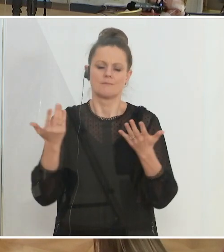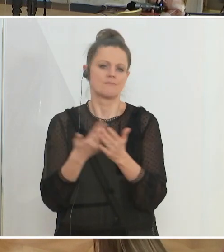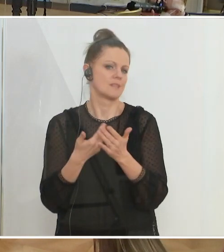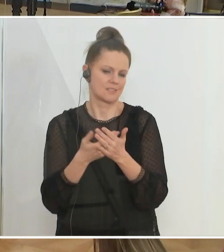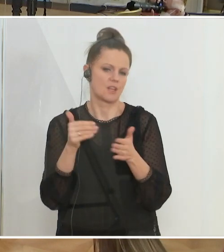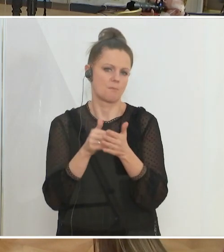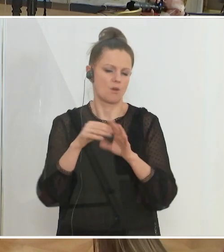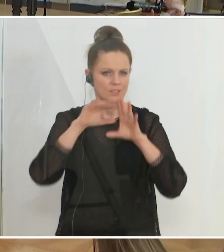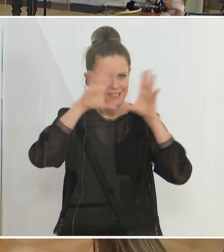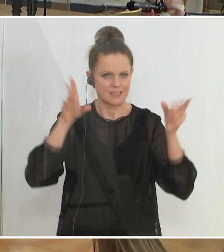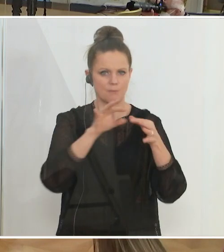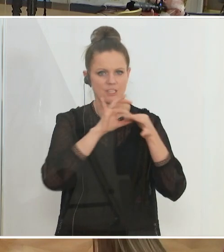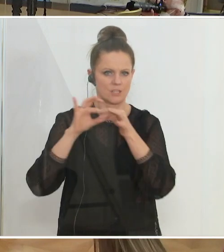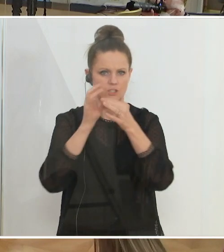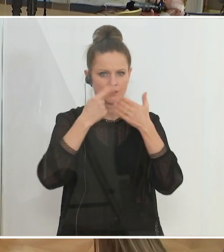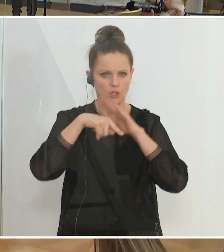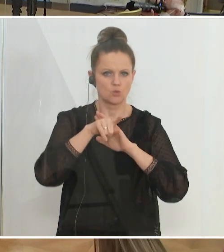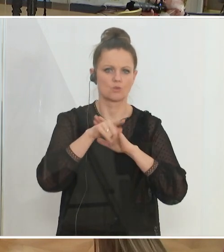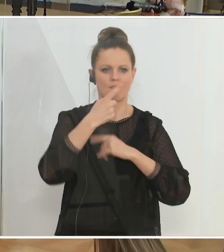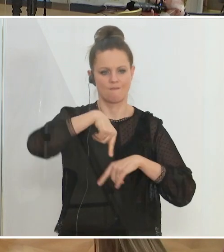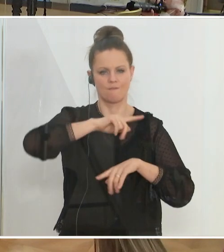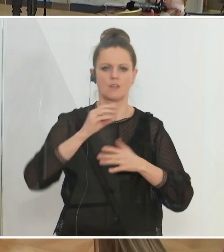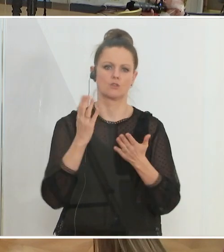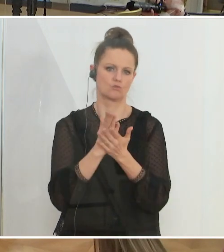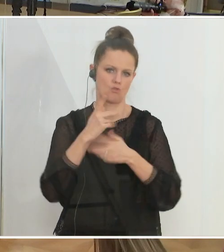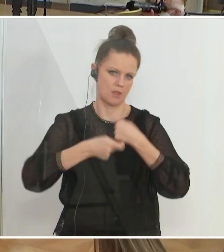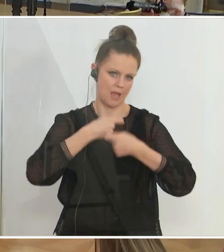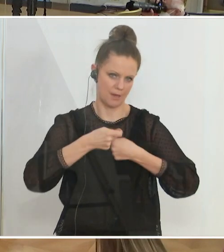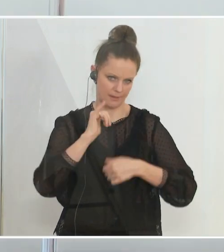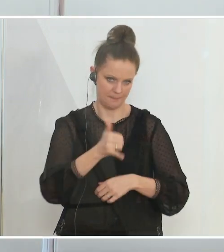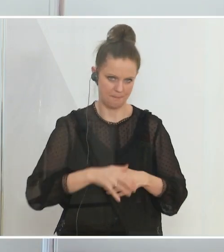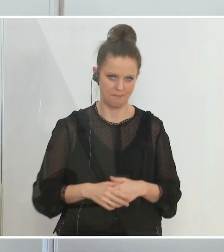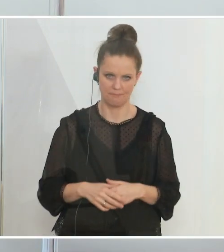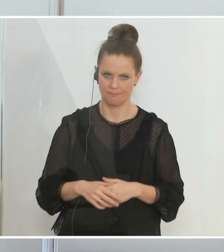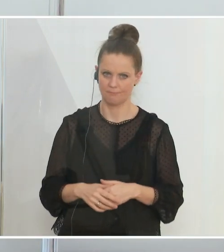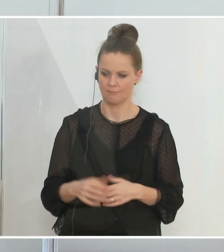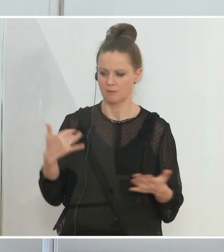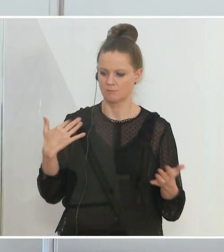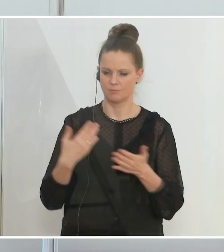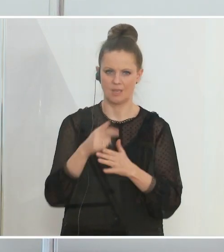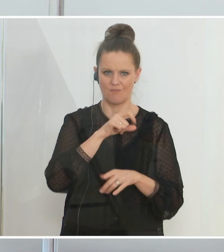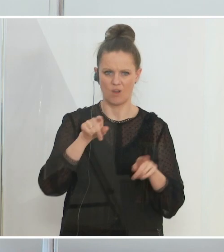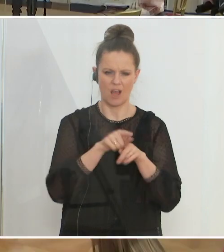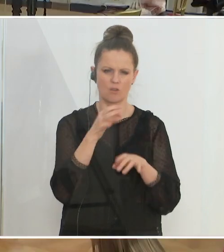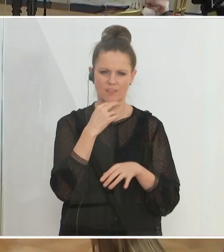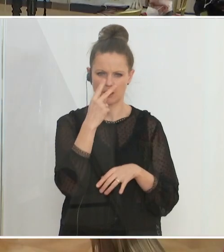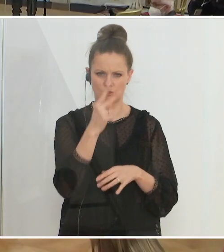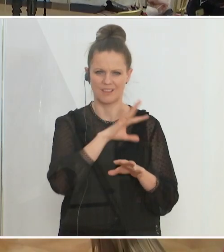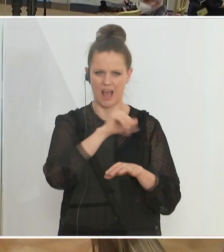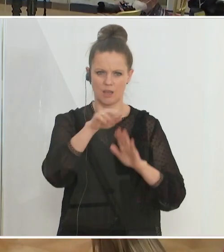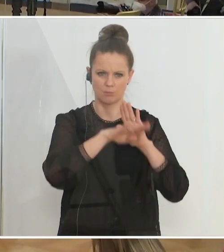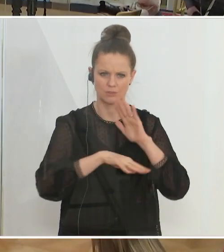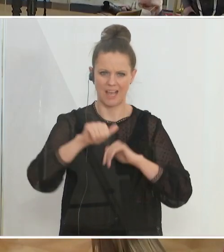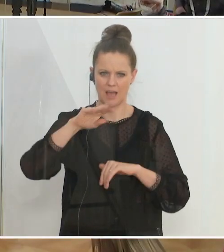einen gesamtgesellschaftlichen Zugang, an dem wir arbeiten. Ich habe mir die letzten Wochen natürlich auch sehr genau angeschaut, alle Programme, die es